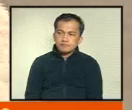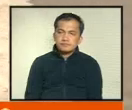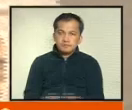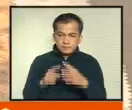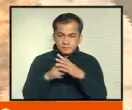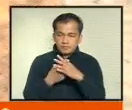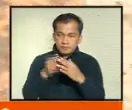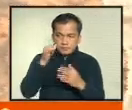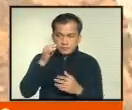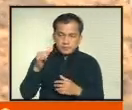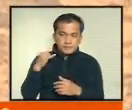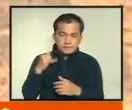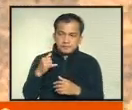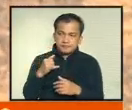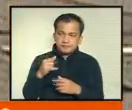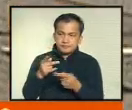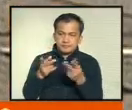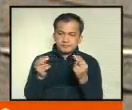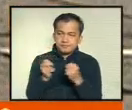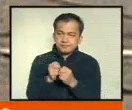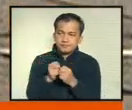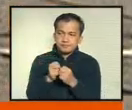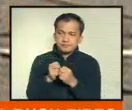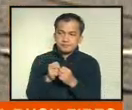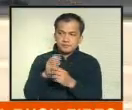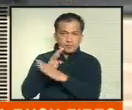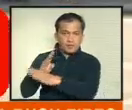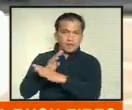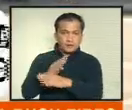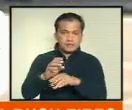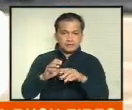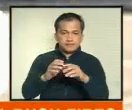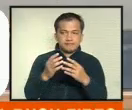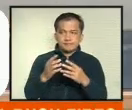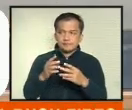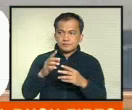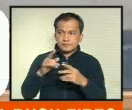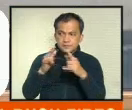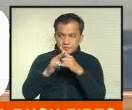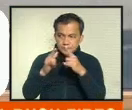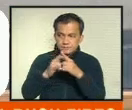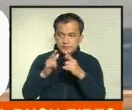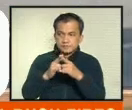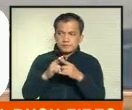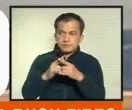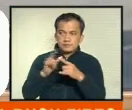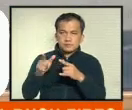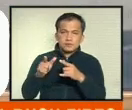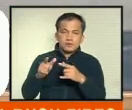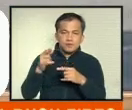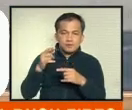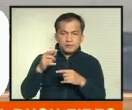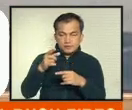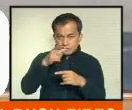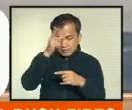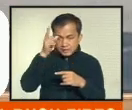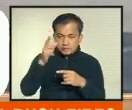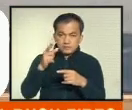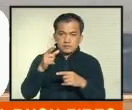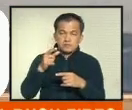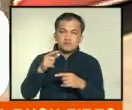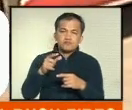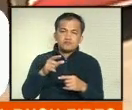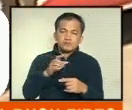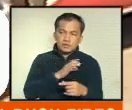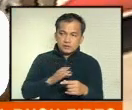Simula pa kahapon, nakapwesto na ang mga barikada, tent, pati ang tarpaulin ng pista ng Itim na Nazareno sa Quirino